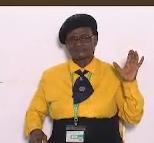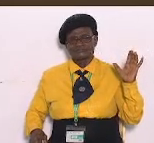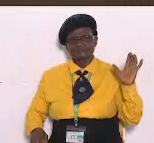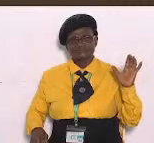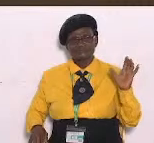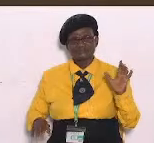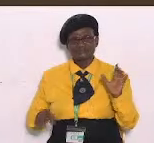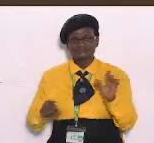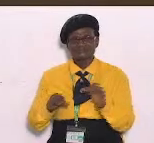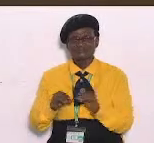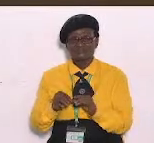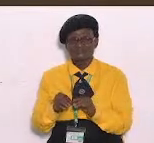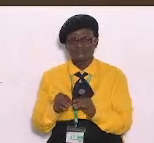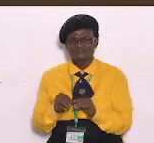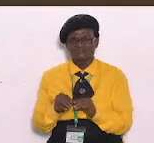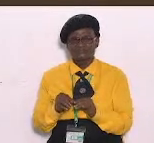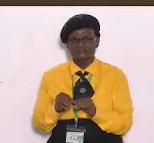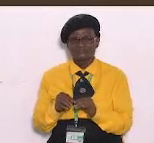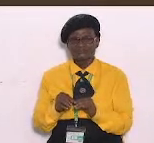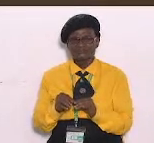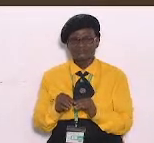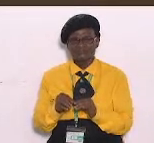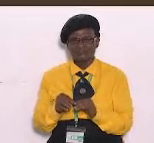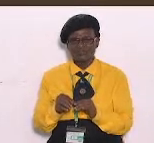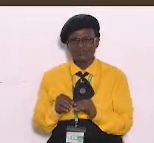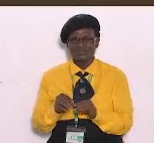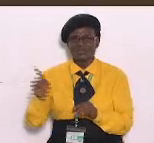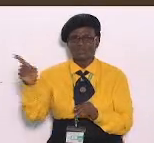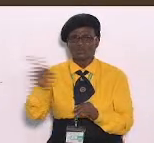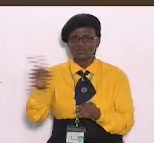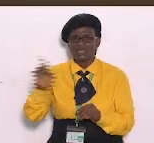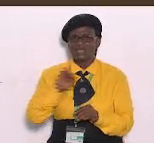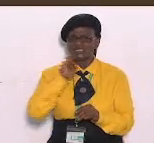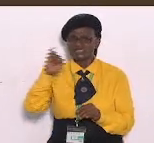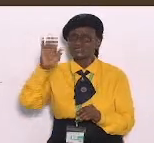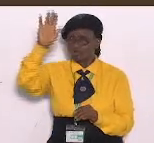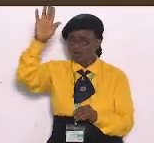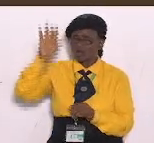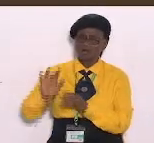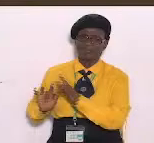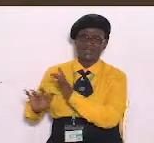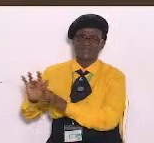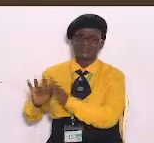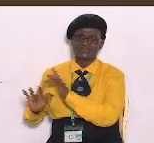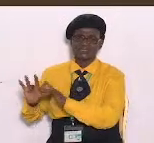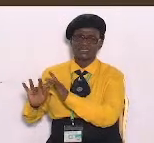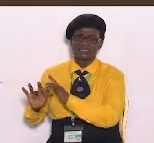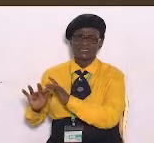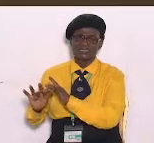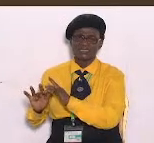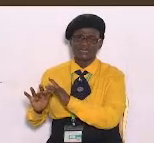Seigneur la question est que où est ta